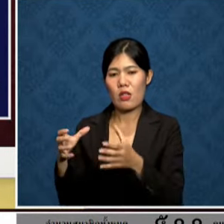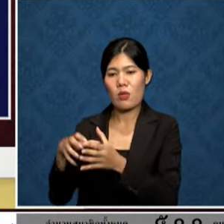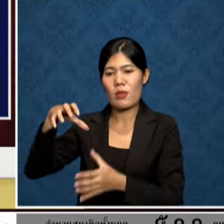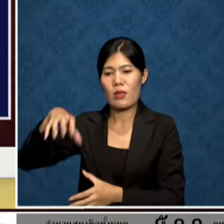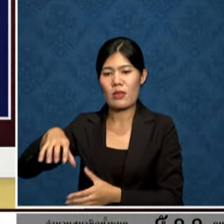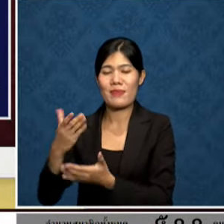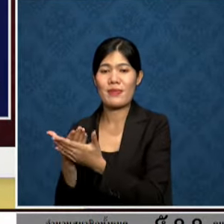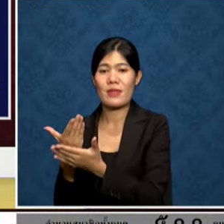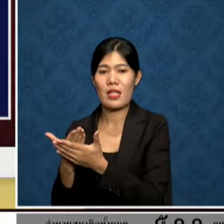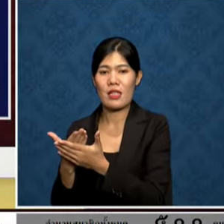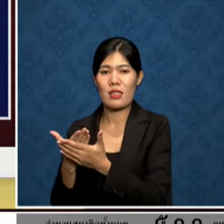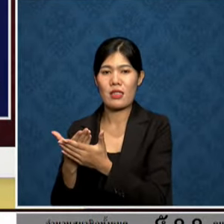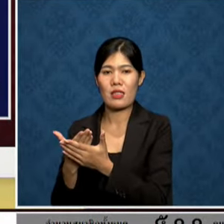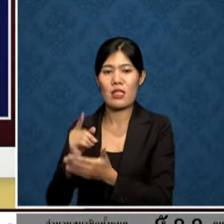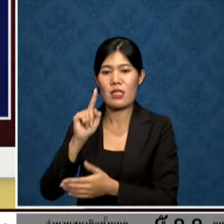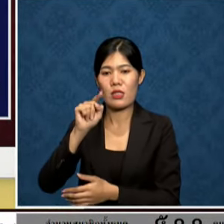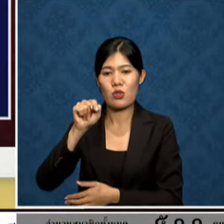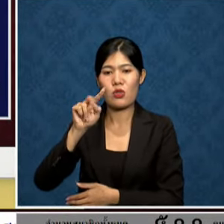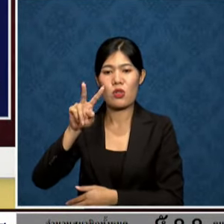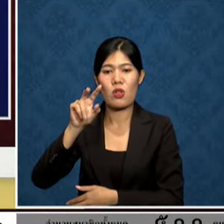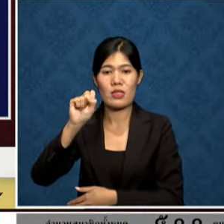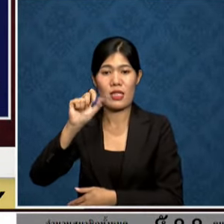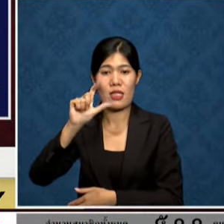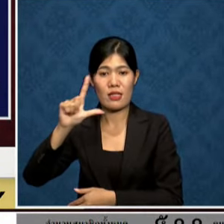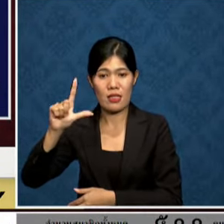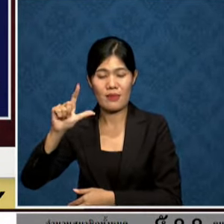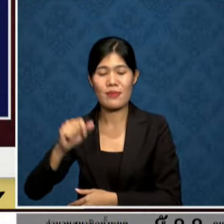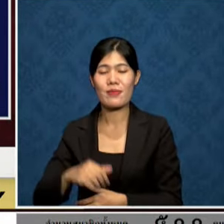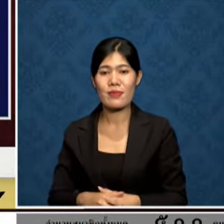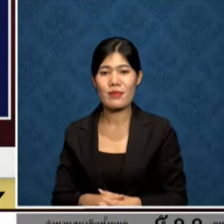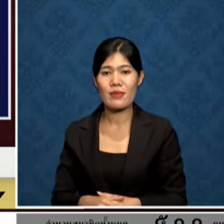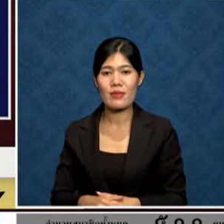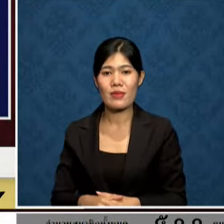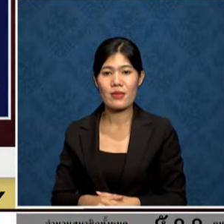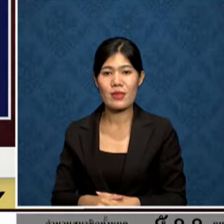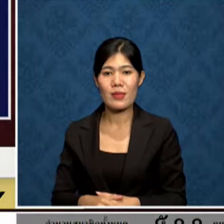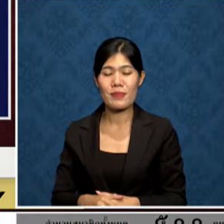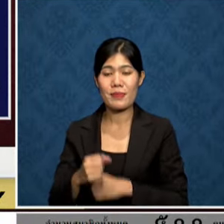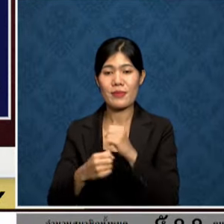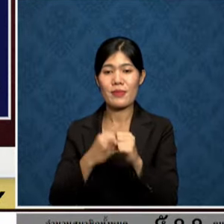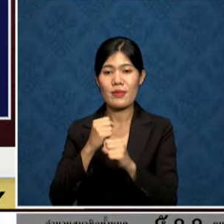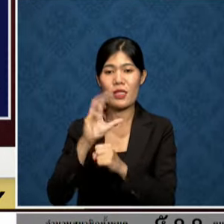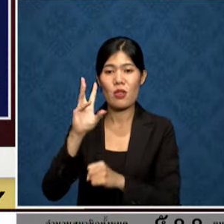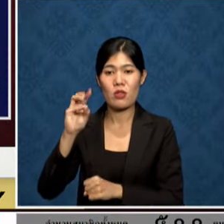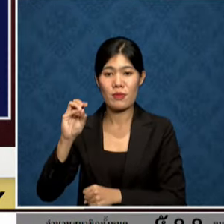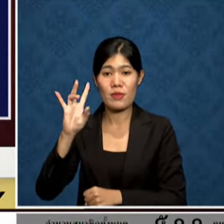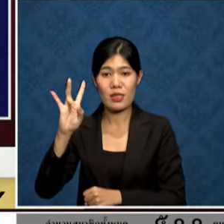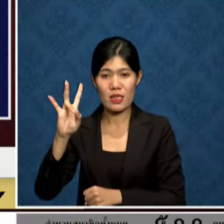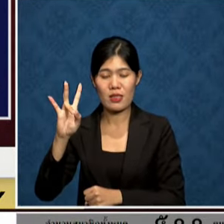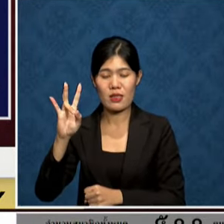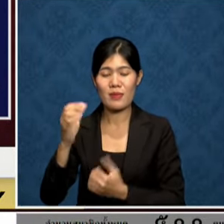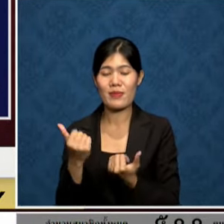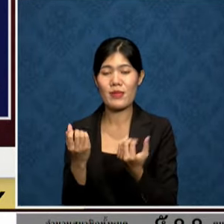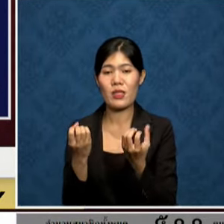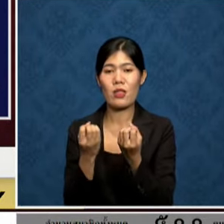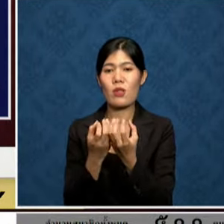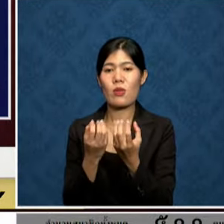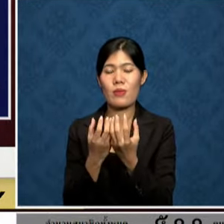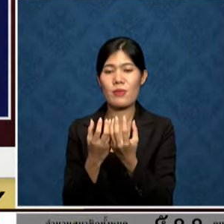จ2แสนล้านบาทค่ะสุดท้ายปี 67นะคะก็เกิดเหตุการณ์ตาม